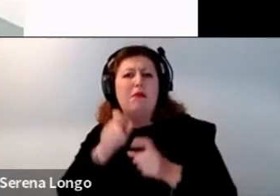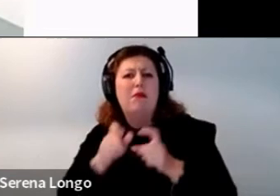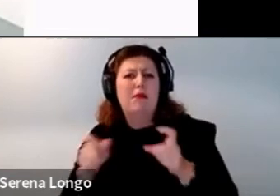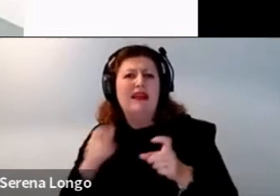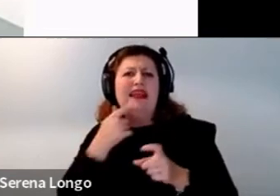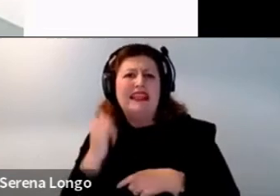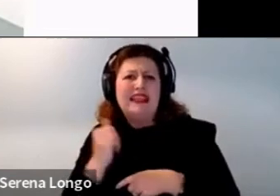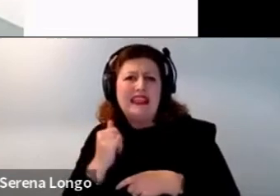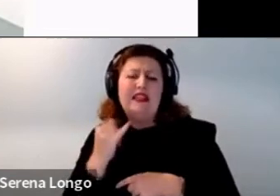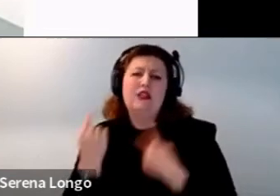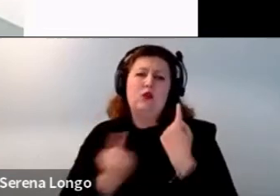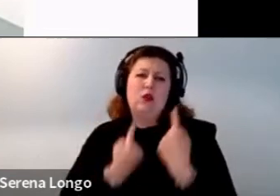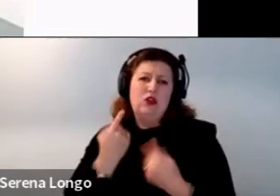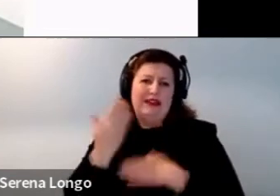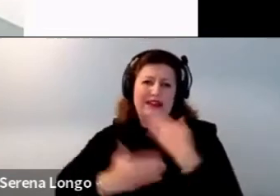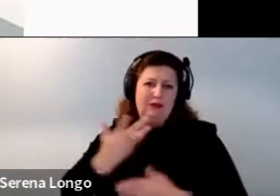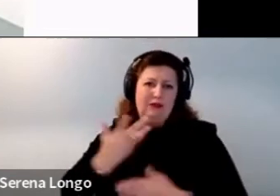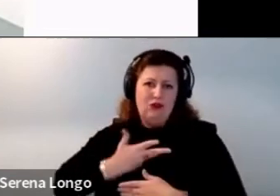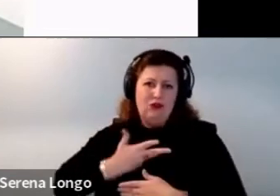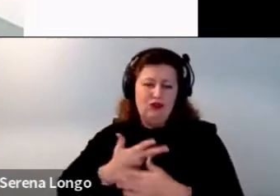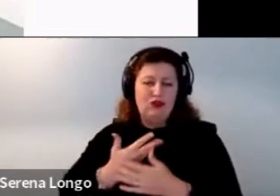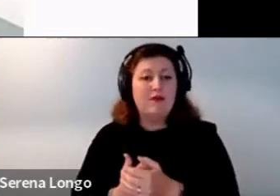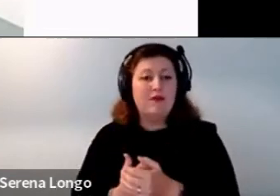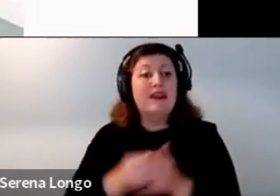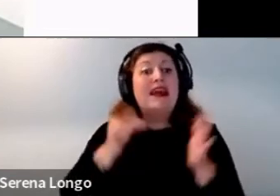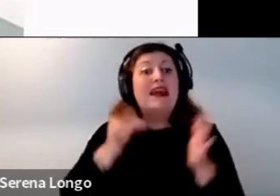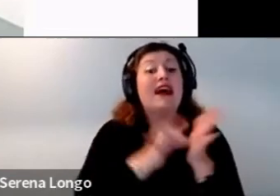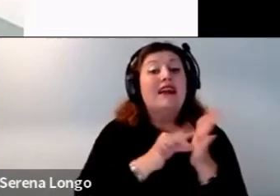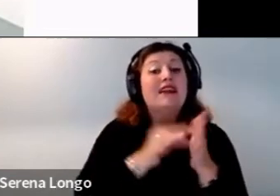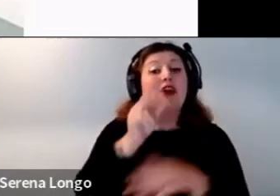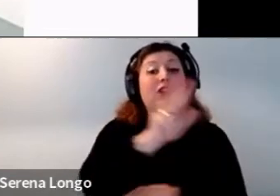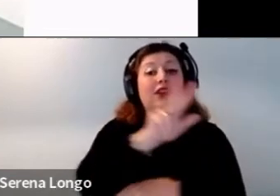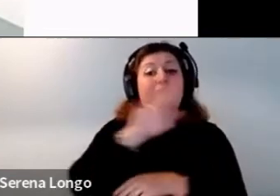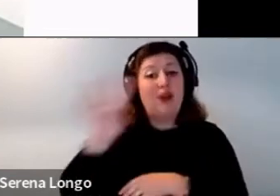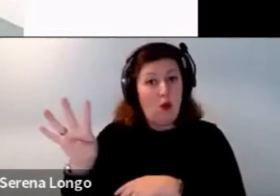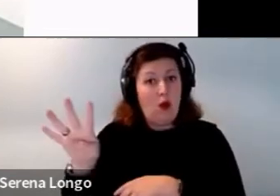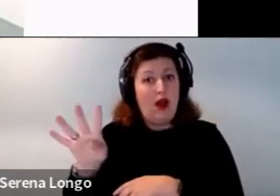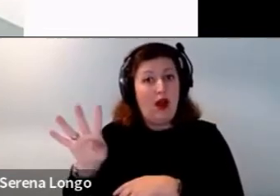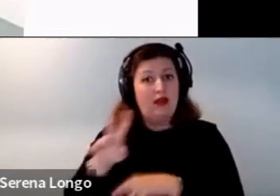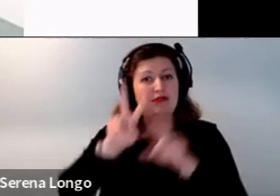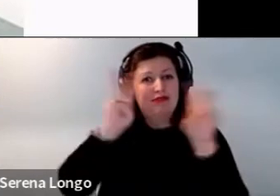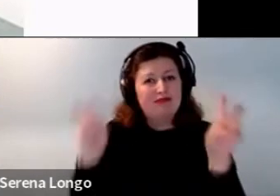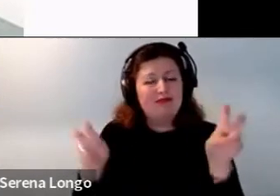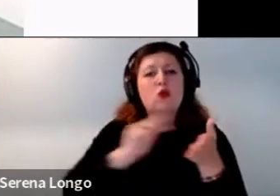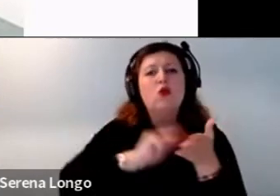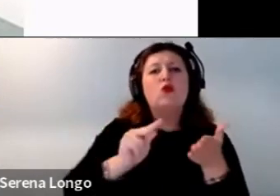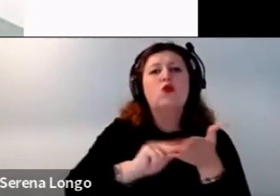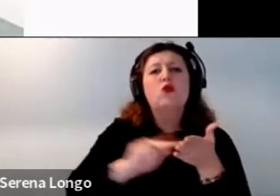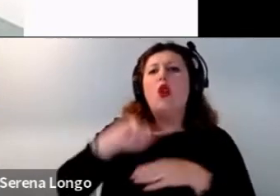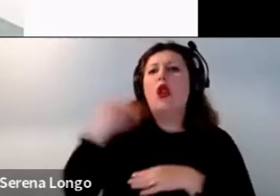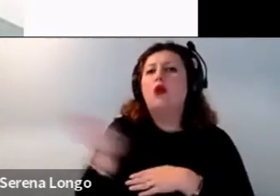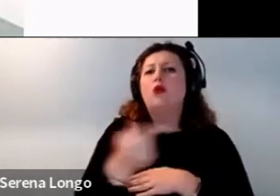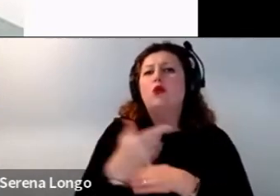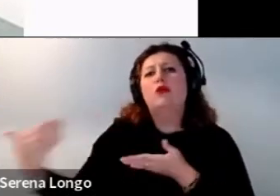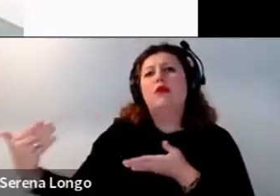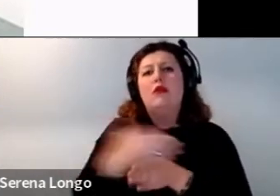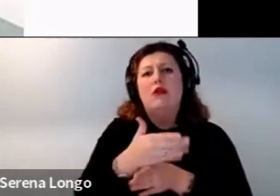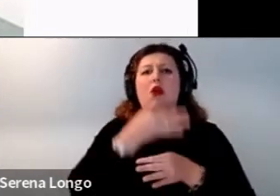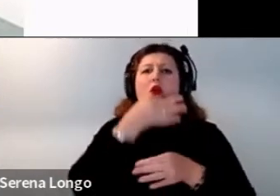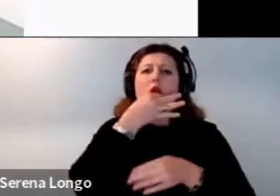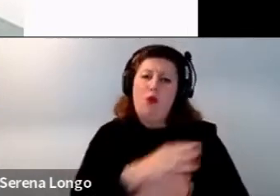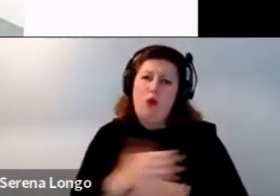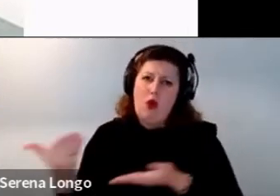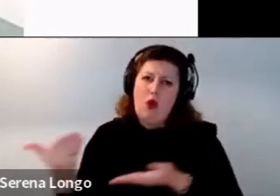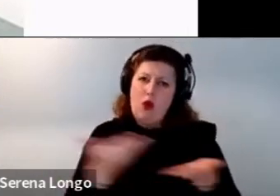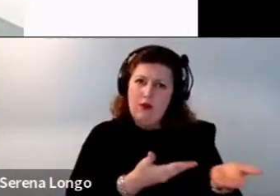situazioni affette da disabilità. L'articolo 34, la scuola è aperta a tutti, di conseguenza tutti